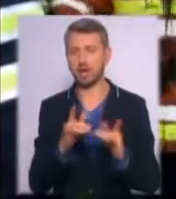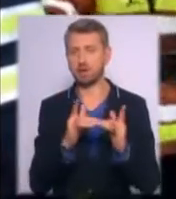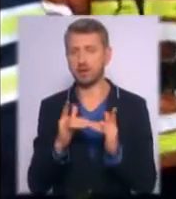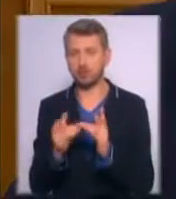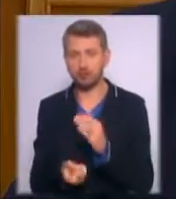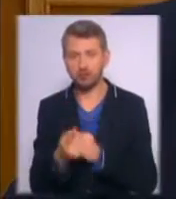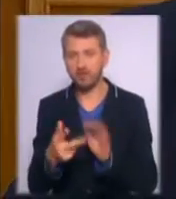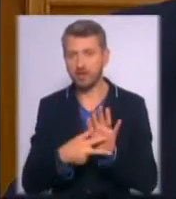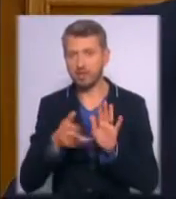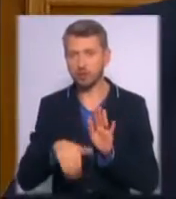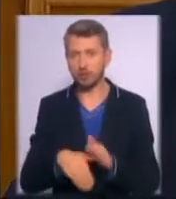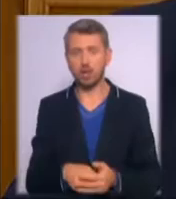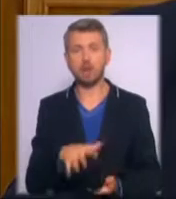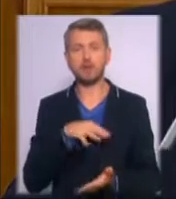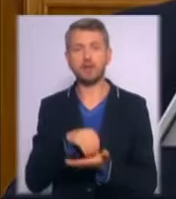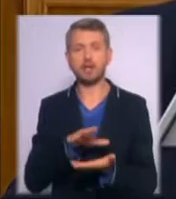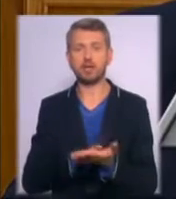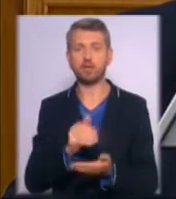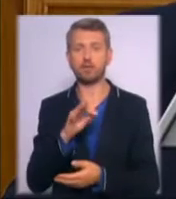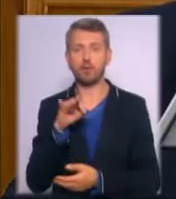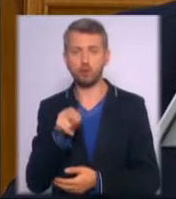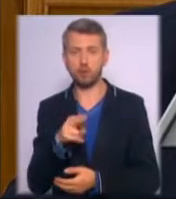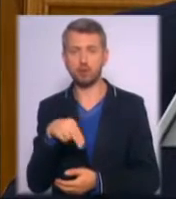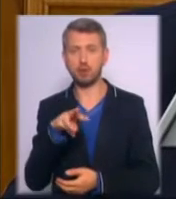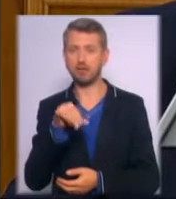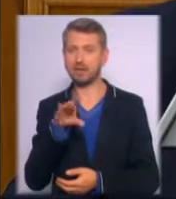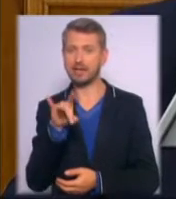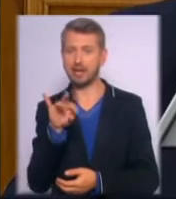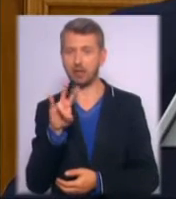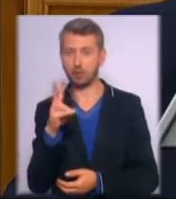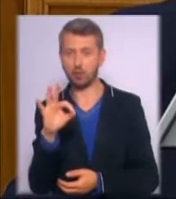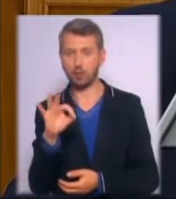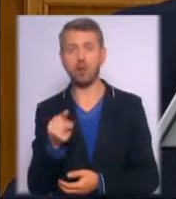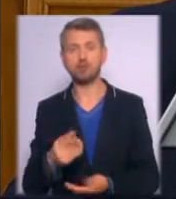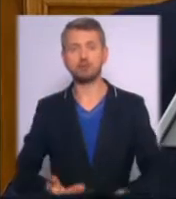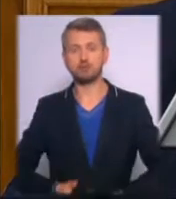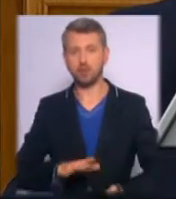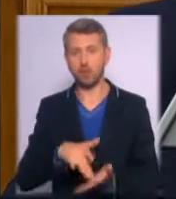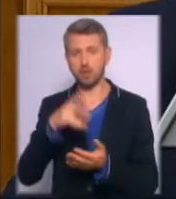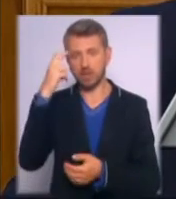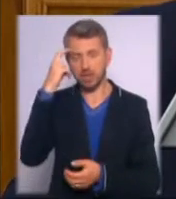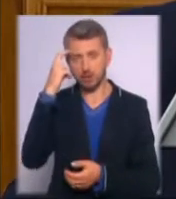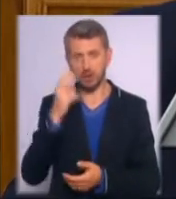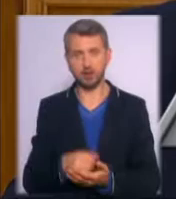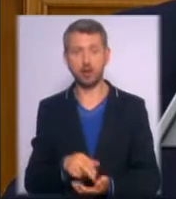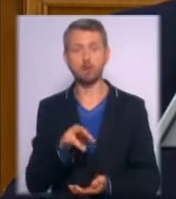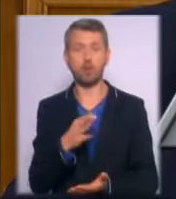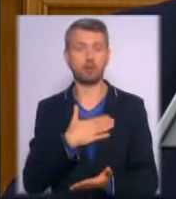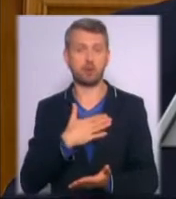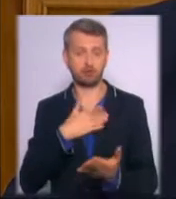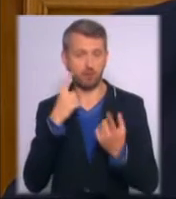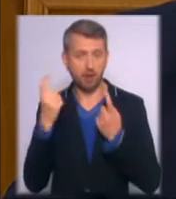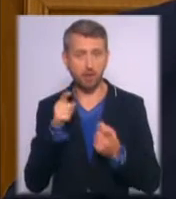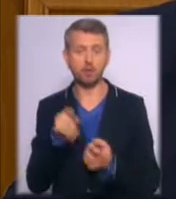виявилось 8. Було зареєстровано ФОП Дмитренко, він житель міста Києва. По имеющейся інформації, він